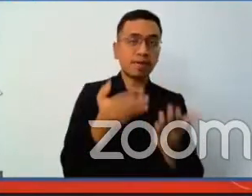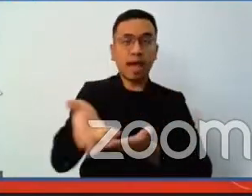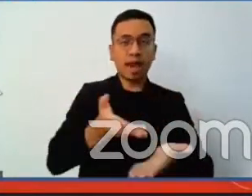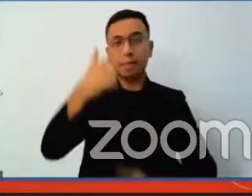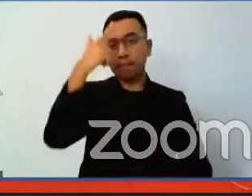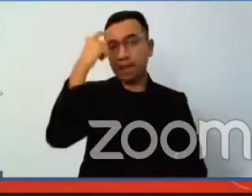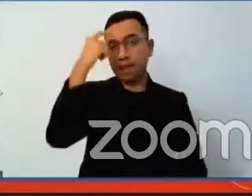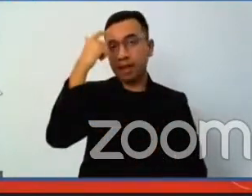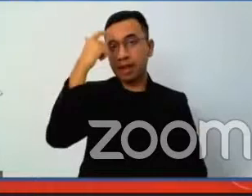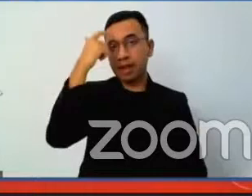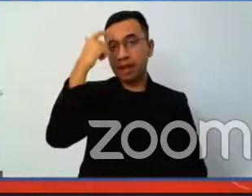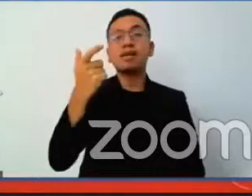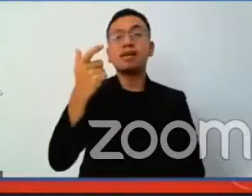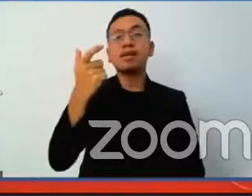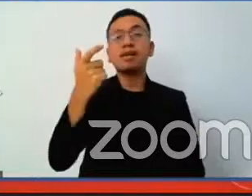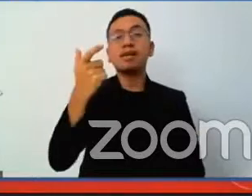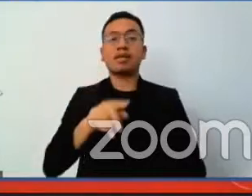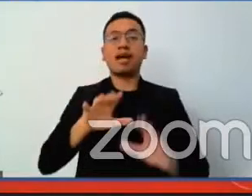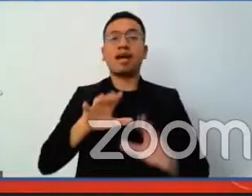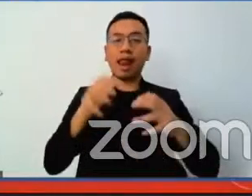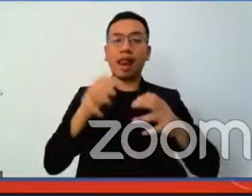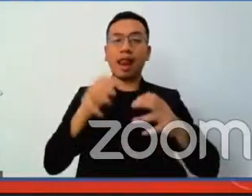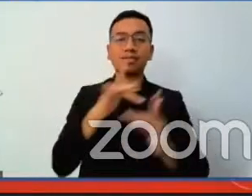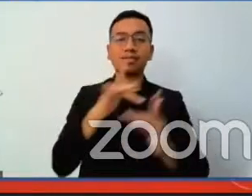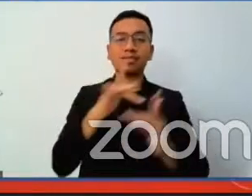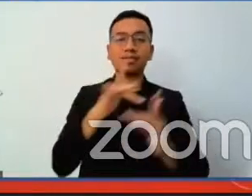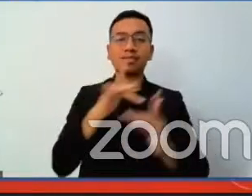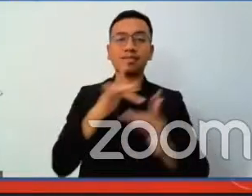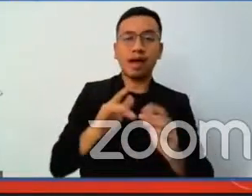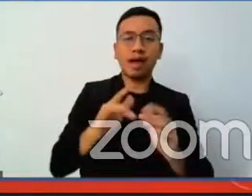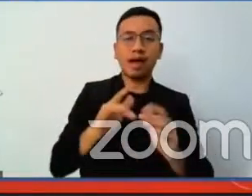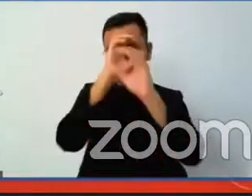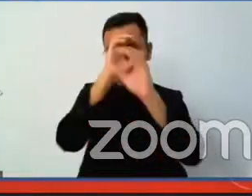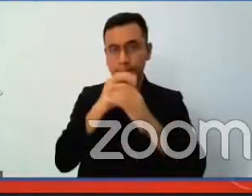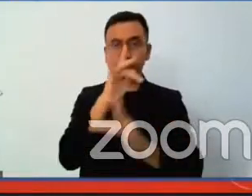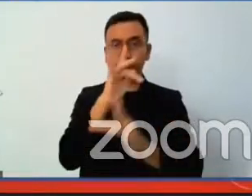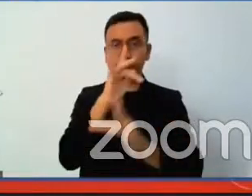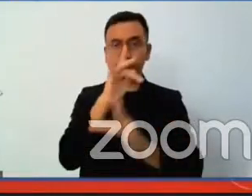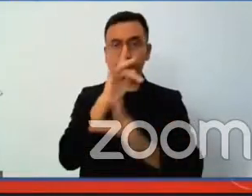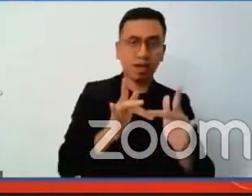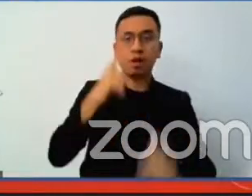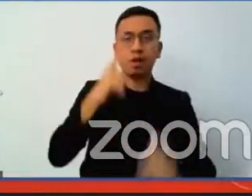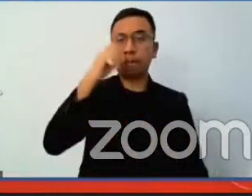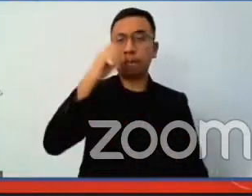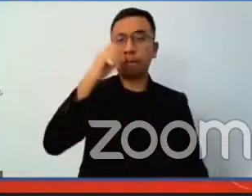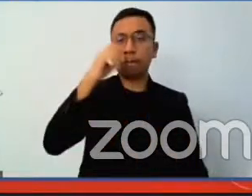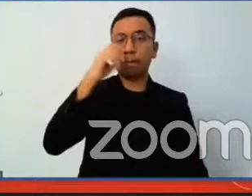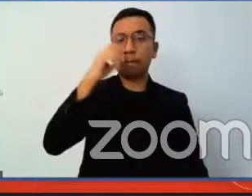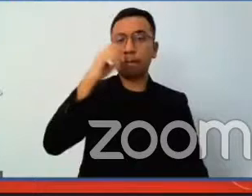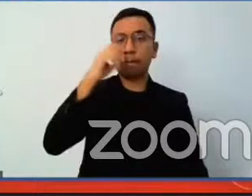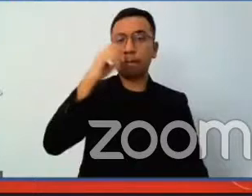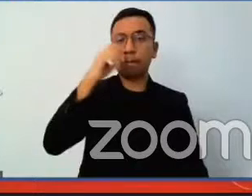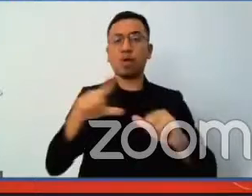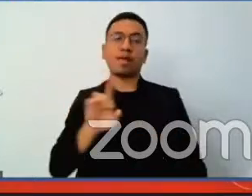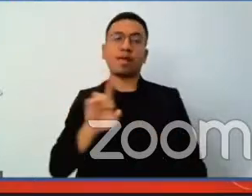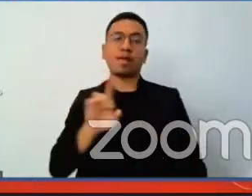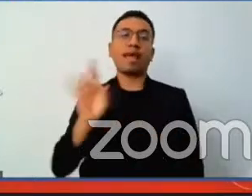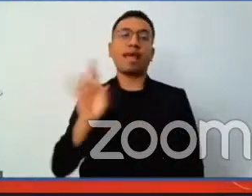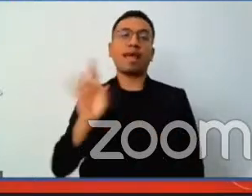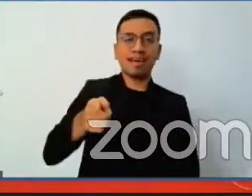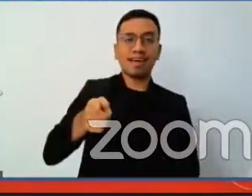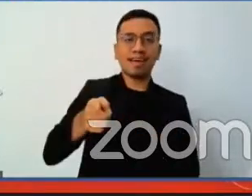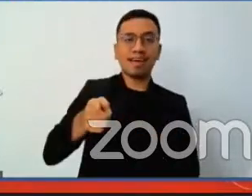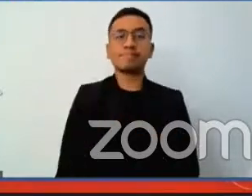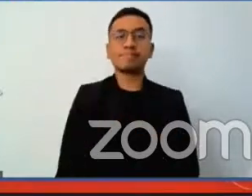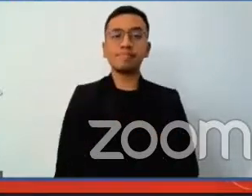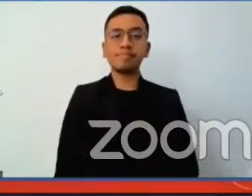fitur Super Belajar, Kelas Maya, Laboratorium Maya, Bank Soal, dan lain sebagainya. Rumah Belajar bisa